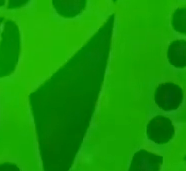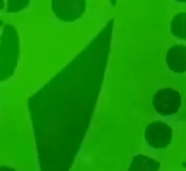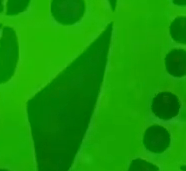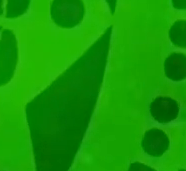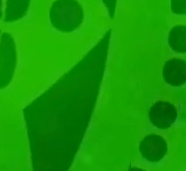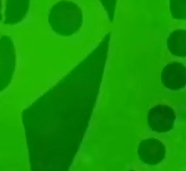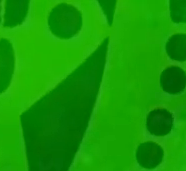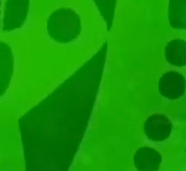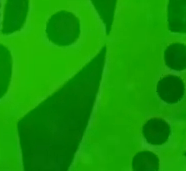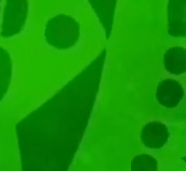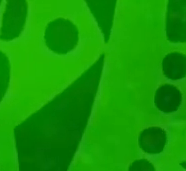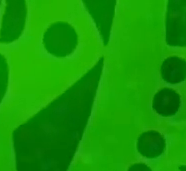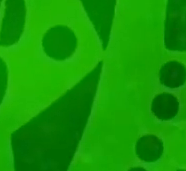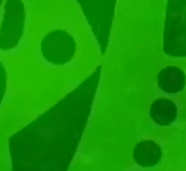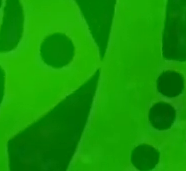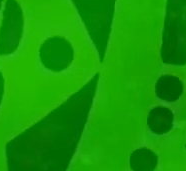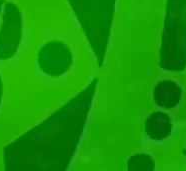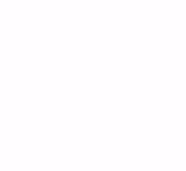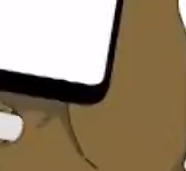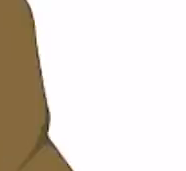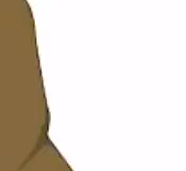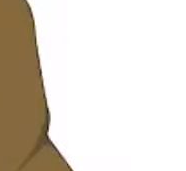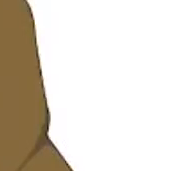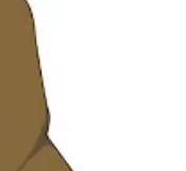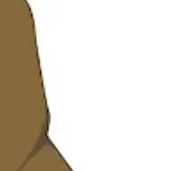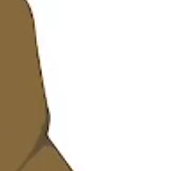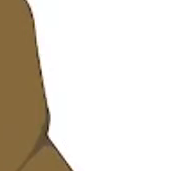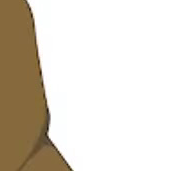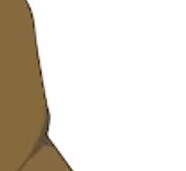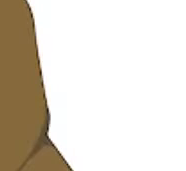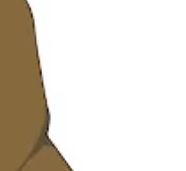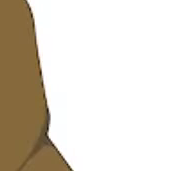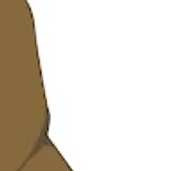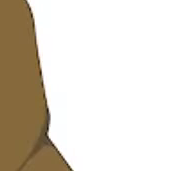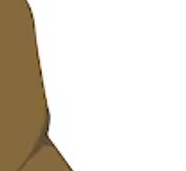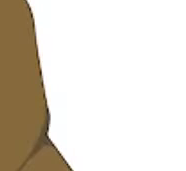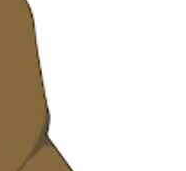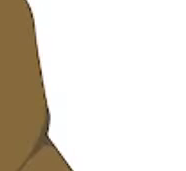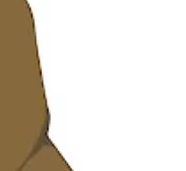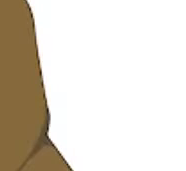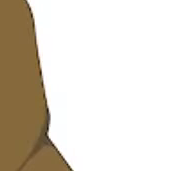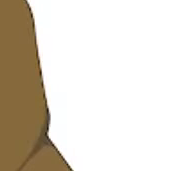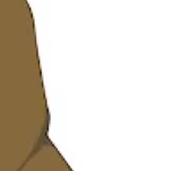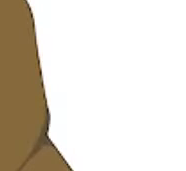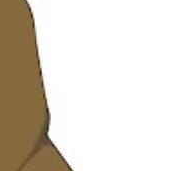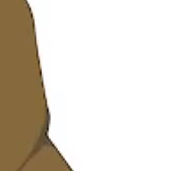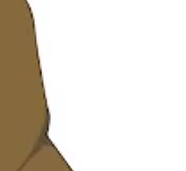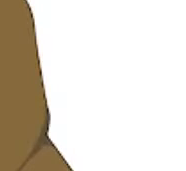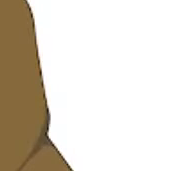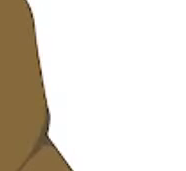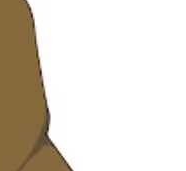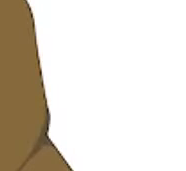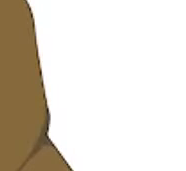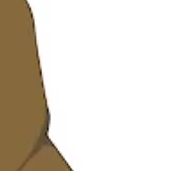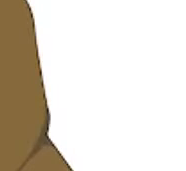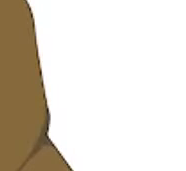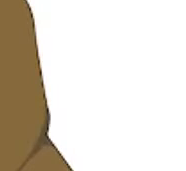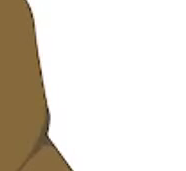Go TV, love it. Ili kupata skiza tune hii ya jitume mwenyewe kwa simu yako bonyeza